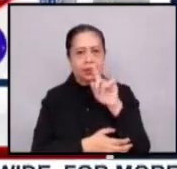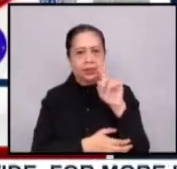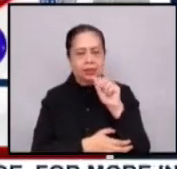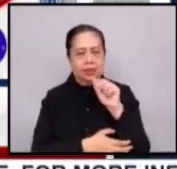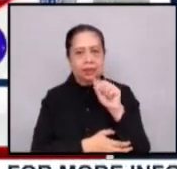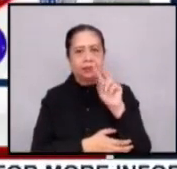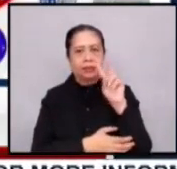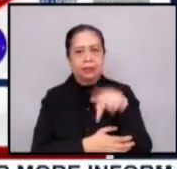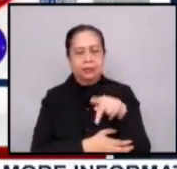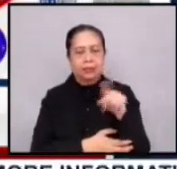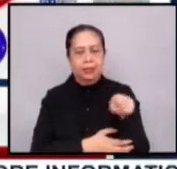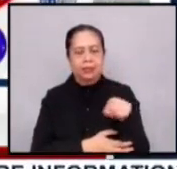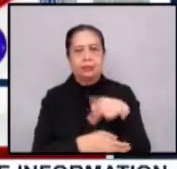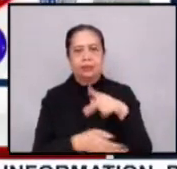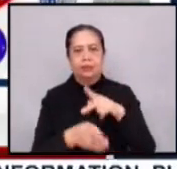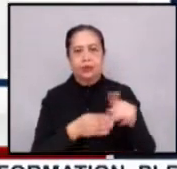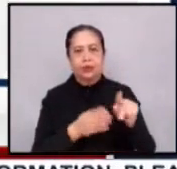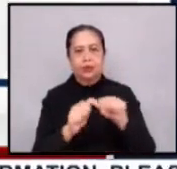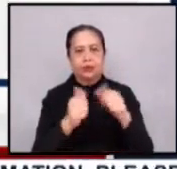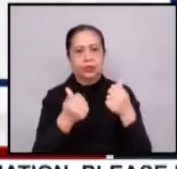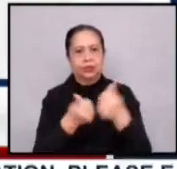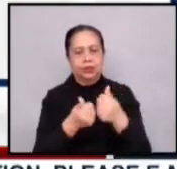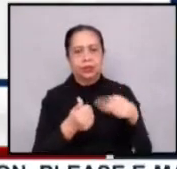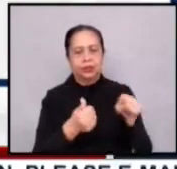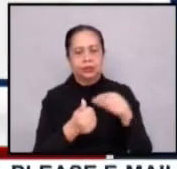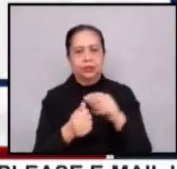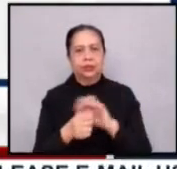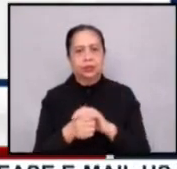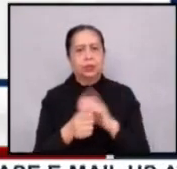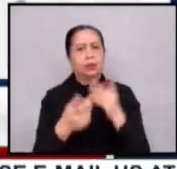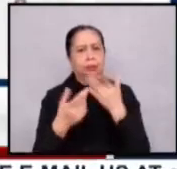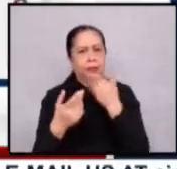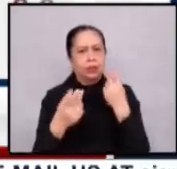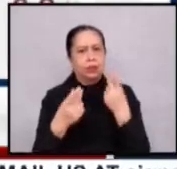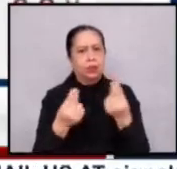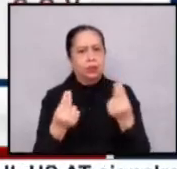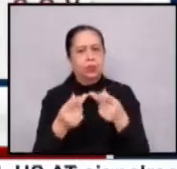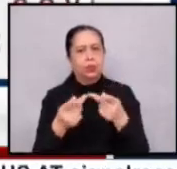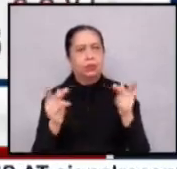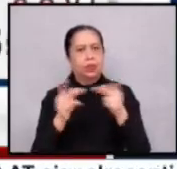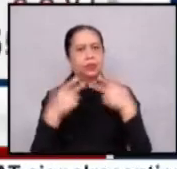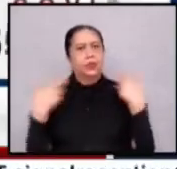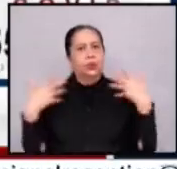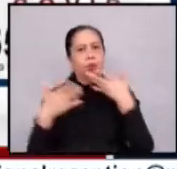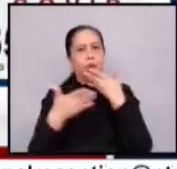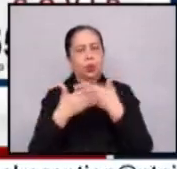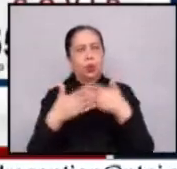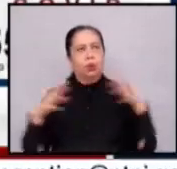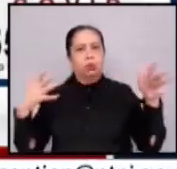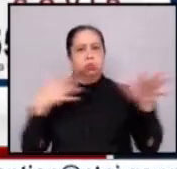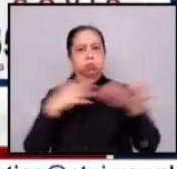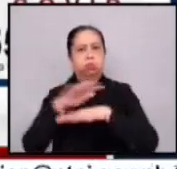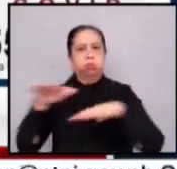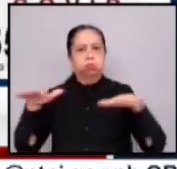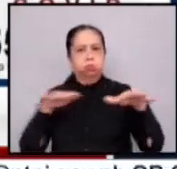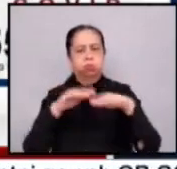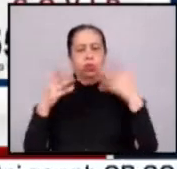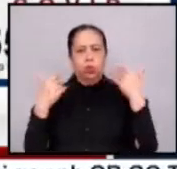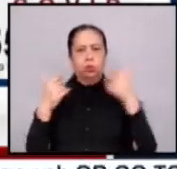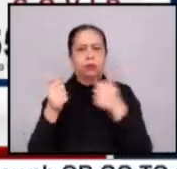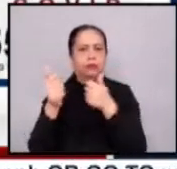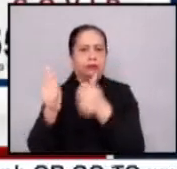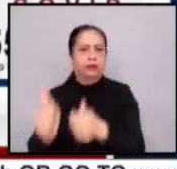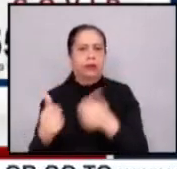Federation of Professional Associations, magandang gawin ito sa lugar na may maayos na daluyan ng hangin. Sana sundin pa rin natin yung